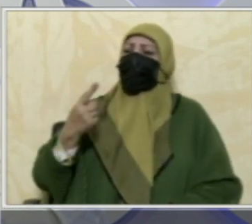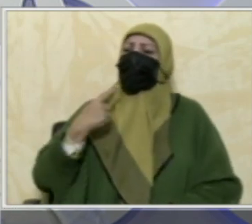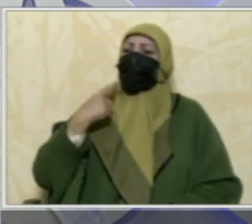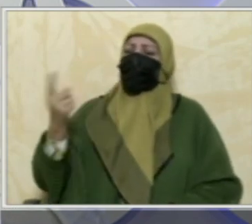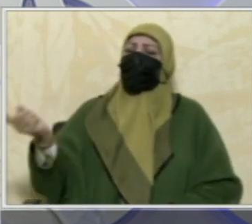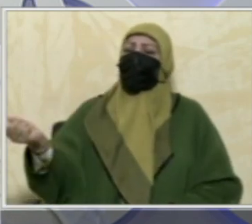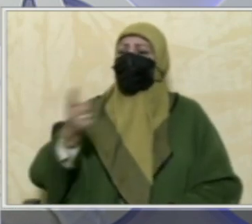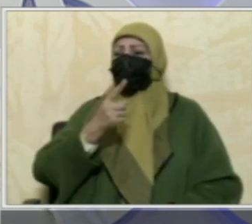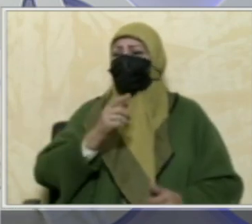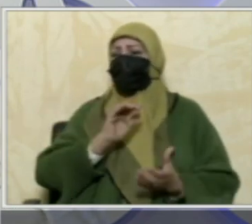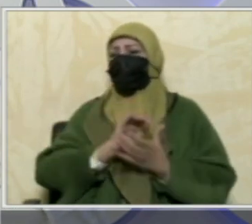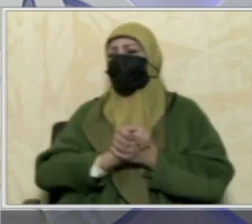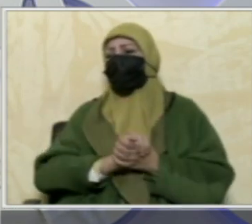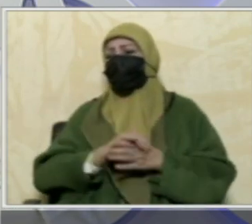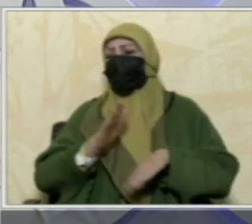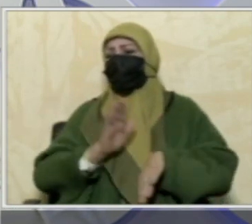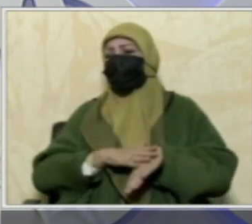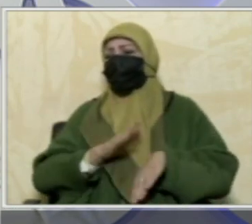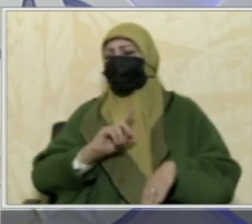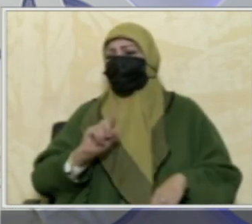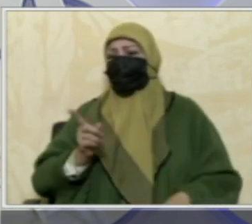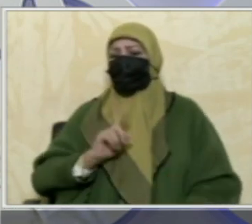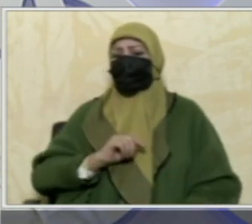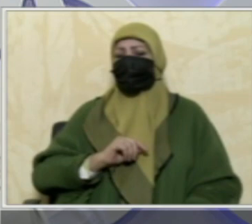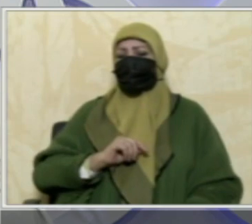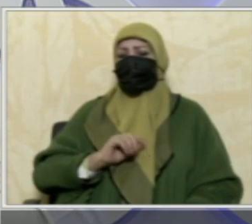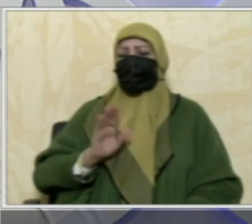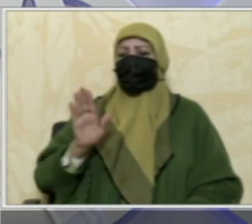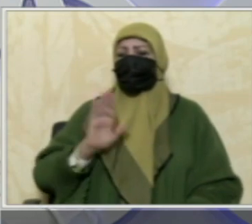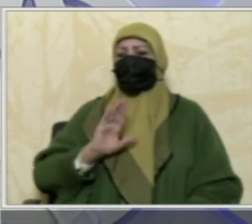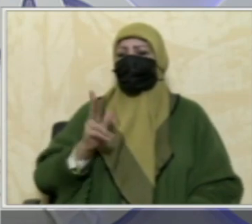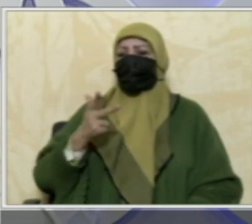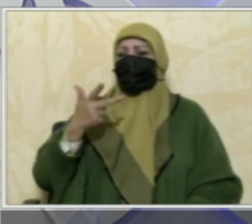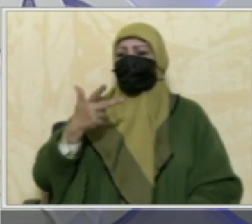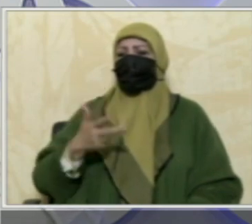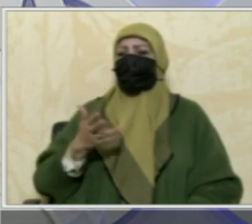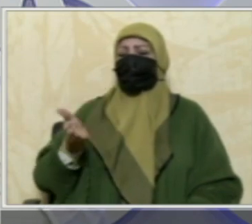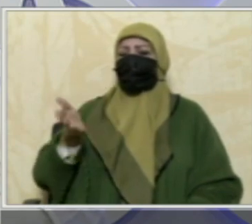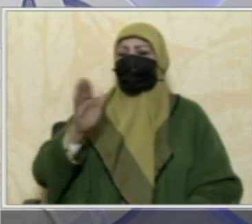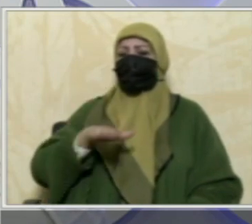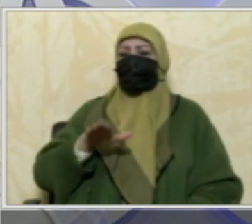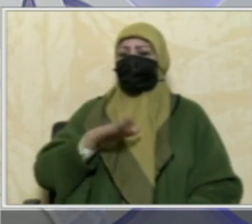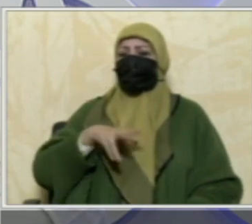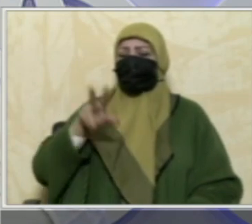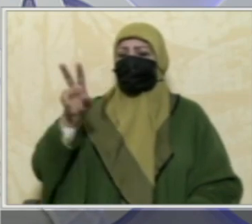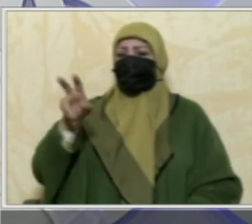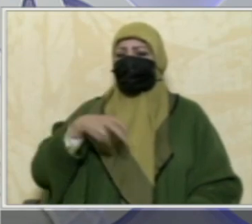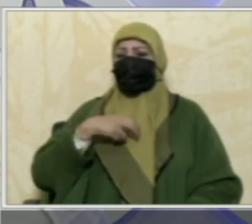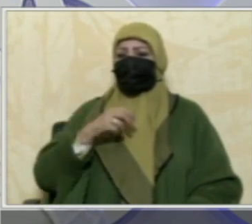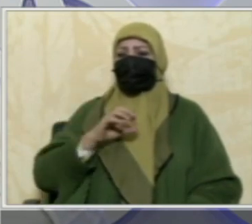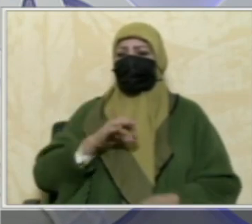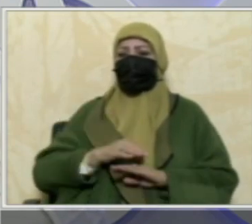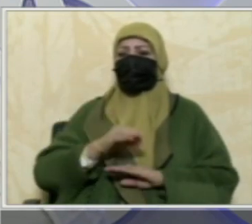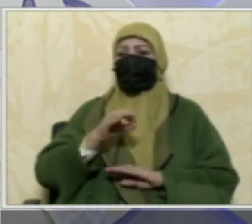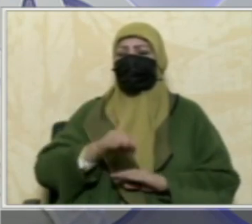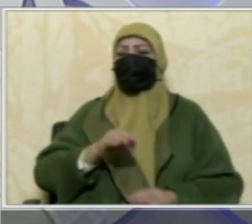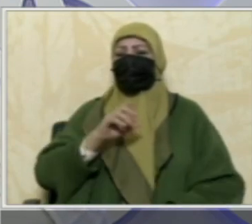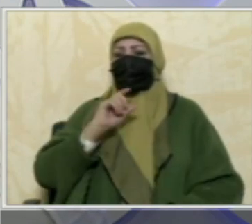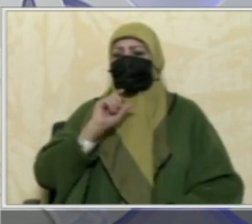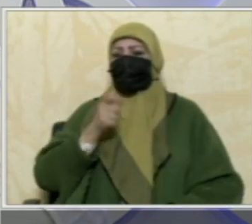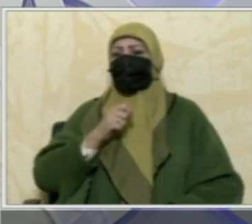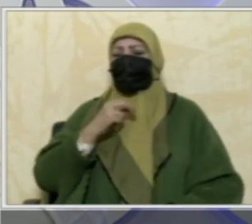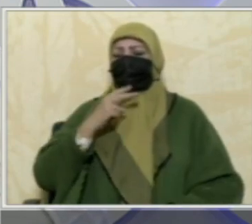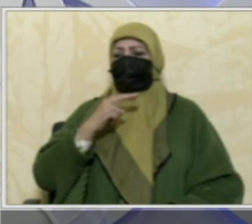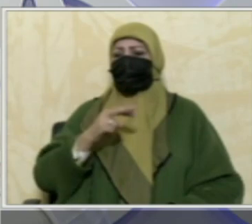سالم من الجبل الغربي يسال عليه شراء الاضحيه مع التاخير في دفع الثمن انا ذكرت هذا في اول الحلقه قلت